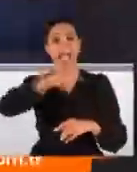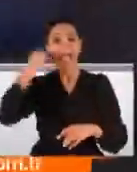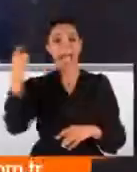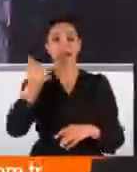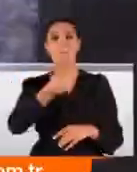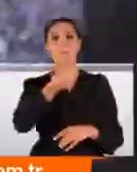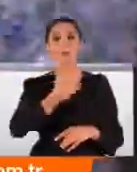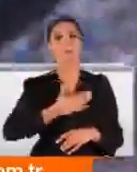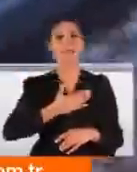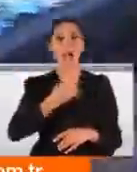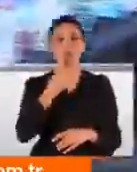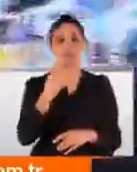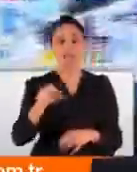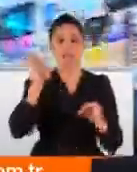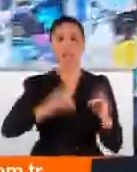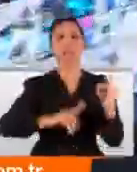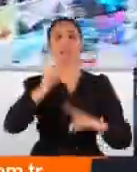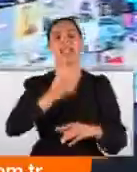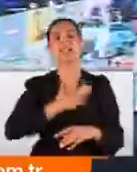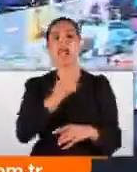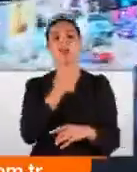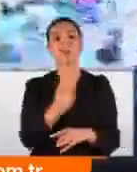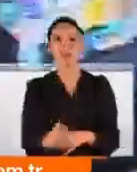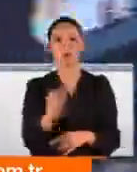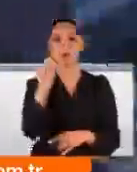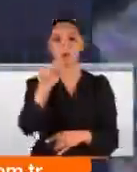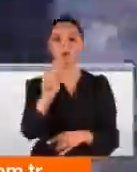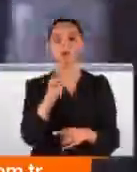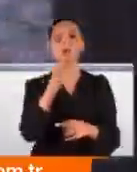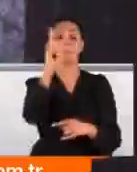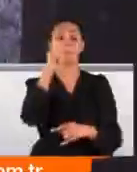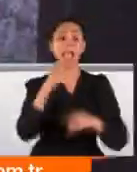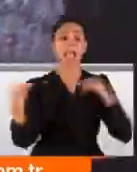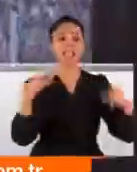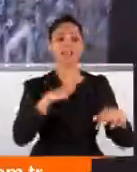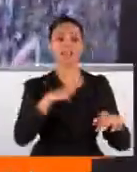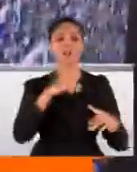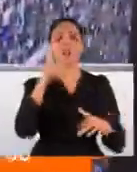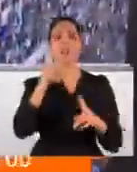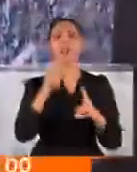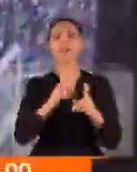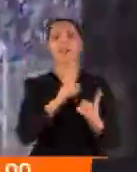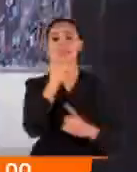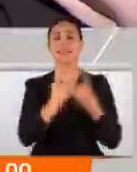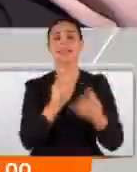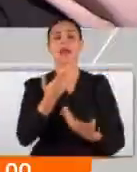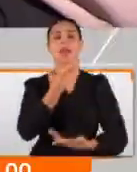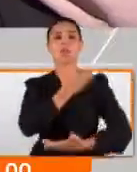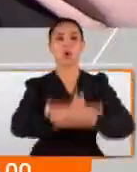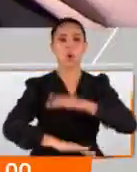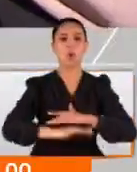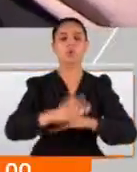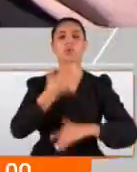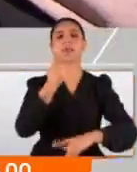babam sağ olsun derdik, şimdi internet sağ olsun diyoruz. Ama bunun da dezavantajları var. Dijital yorgunluk ve dijital hastalıklar. Bir